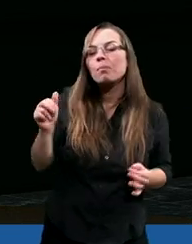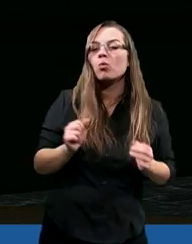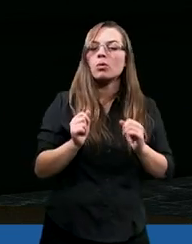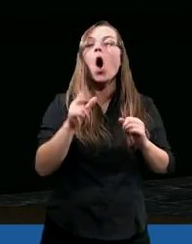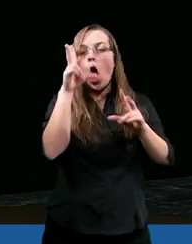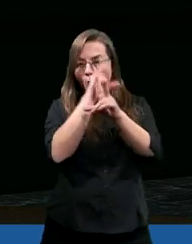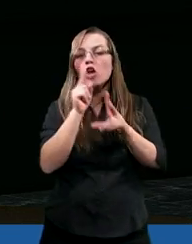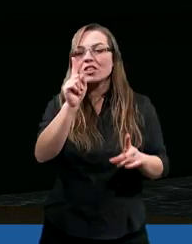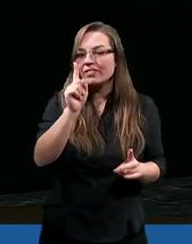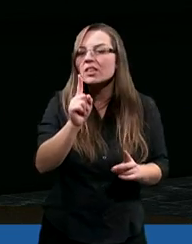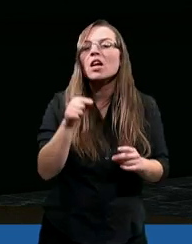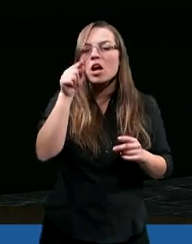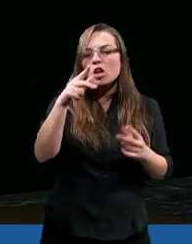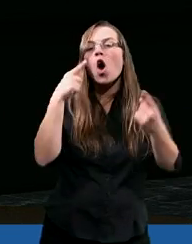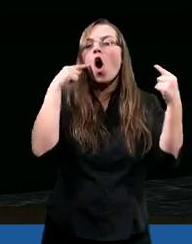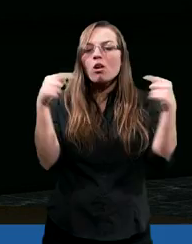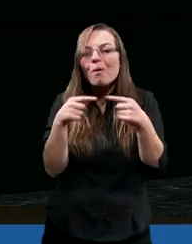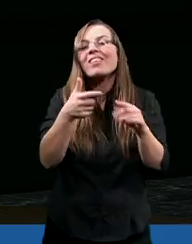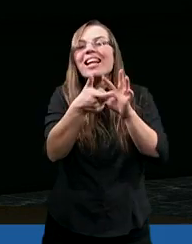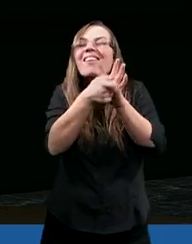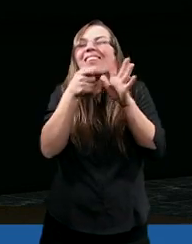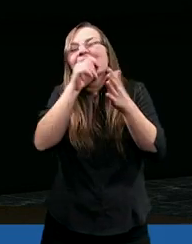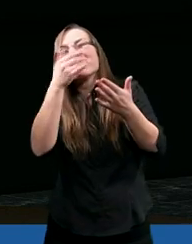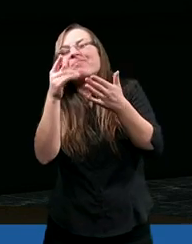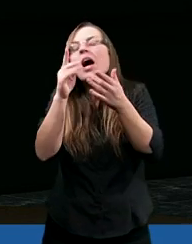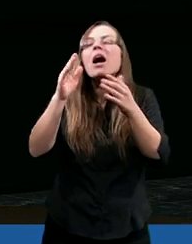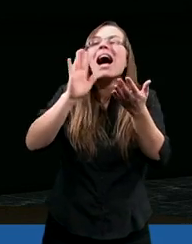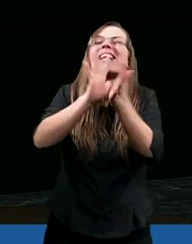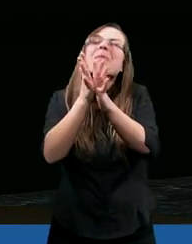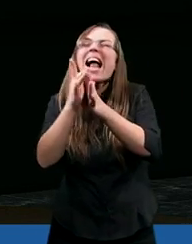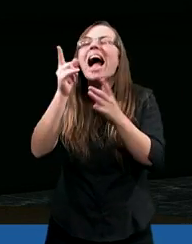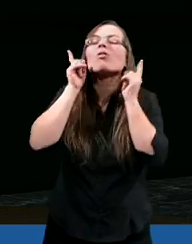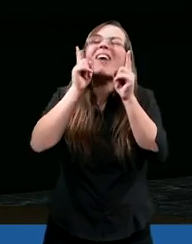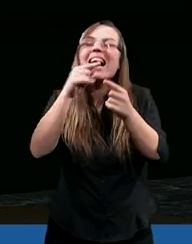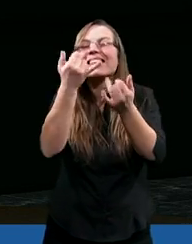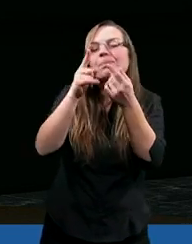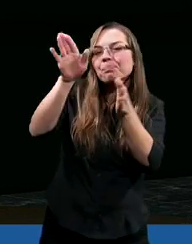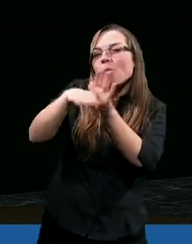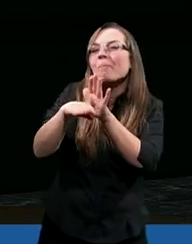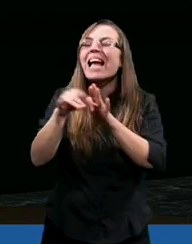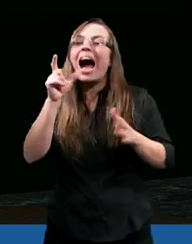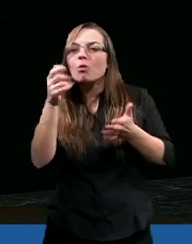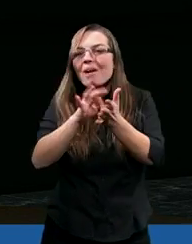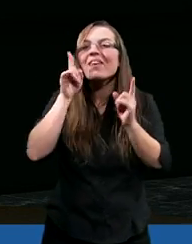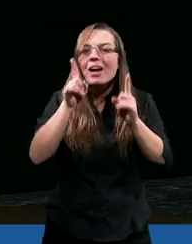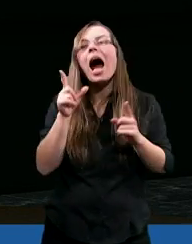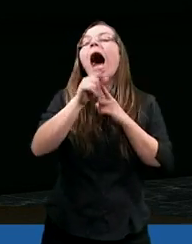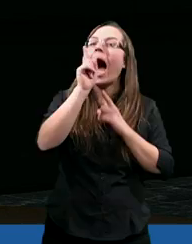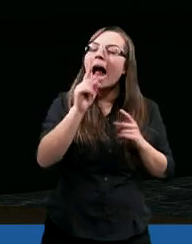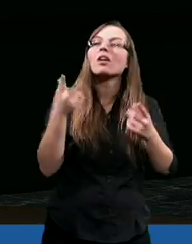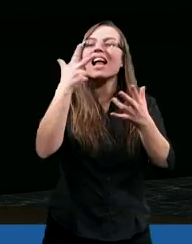Oczywiście odpowiednio go wyrywając, modernizując. Chciałbym zwrócić uwagę na to, że